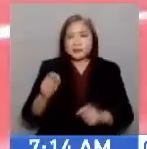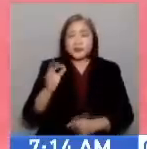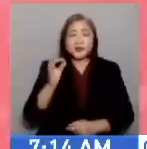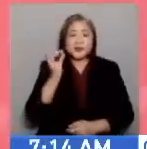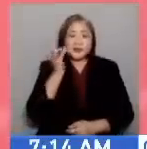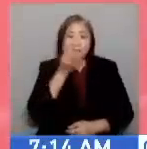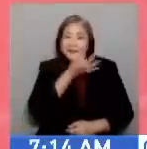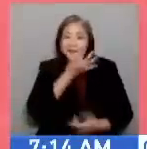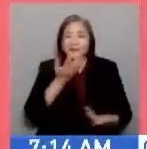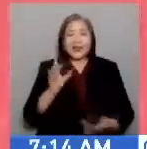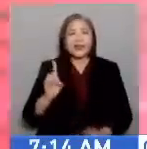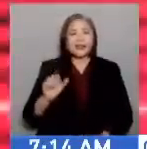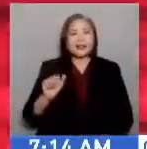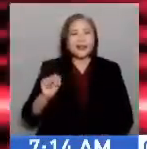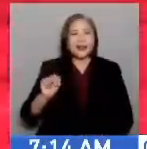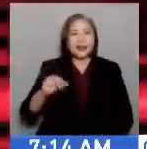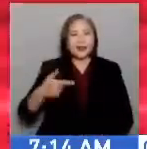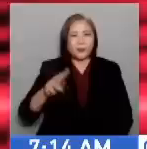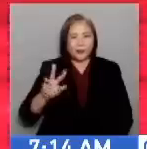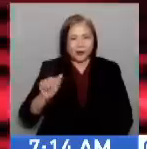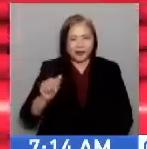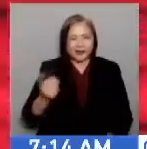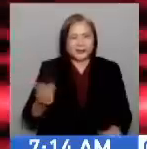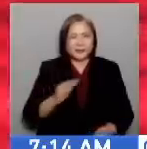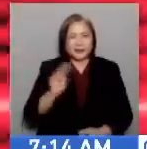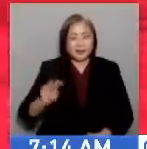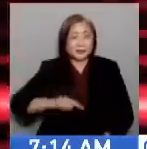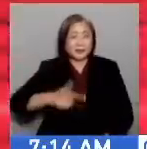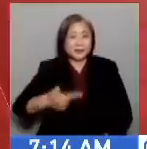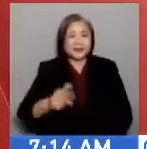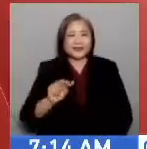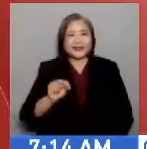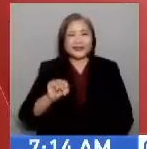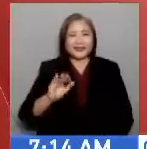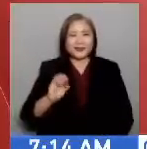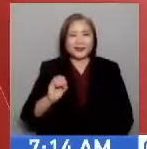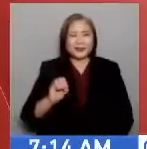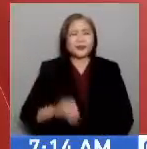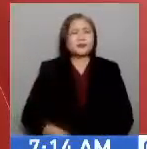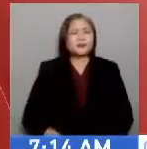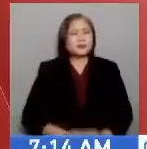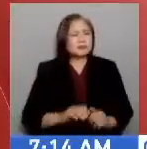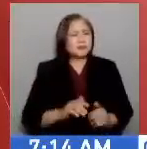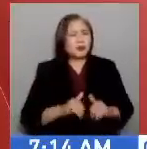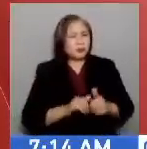unang balita live, si Nico Wahe. Nico, ano, nagmahal na ba?